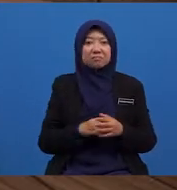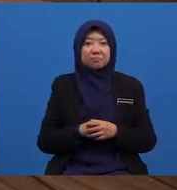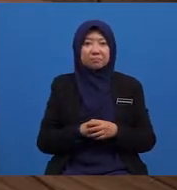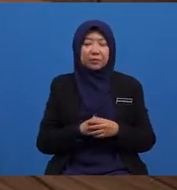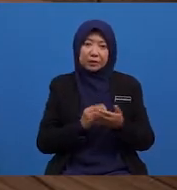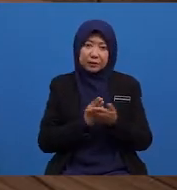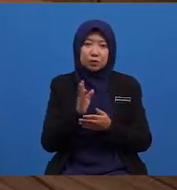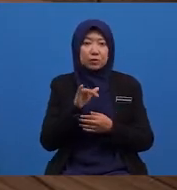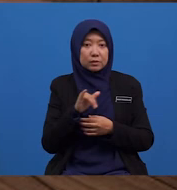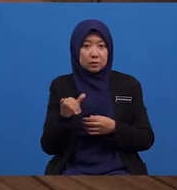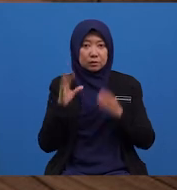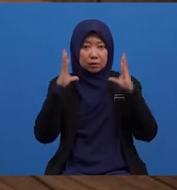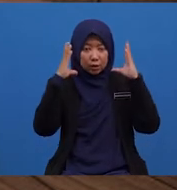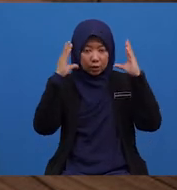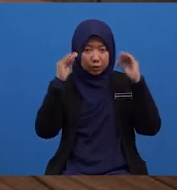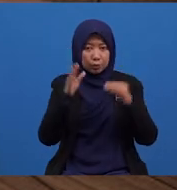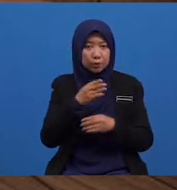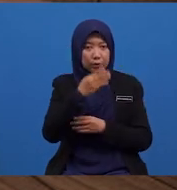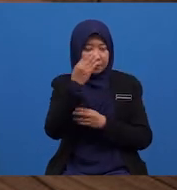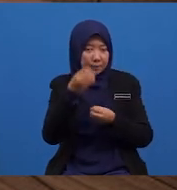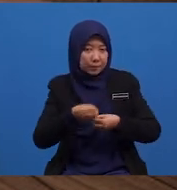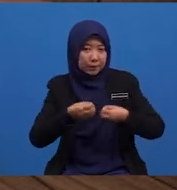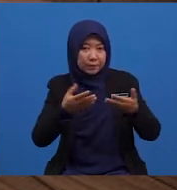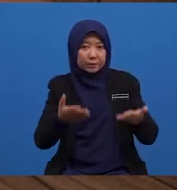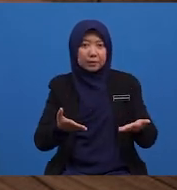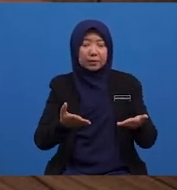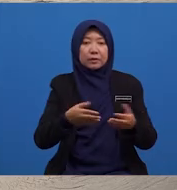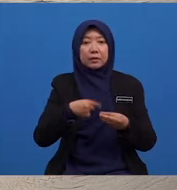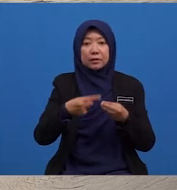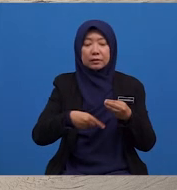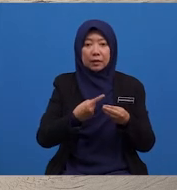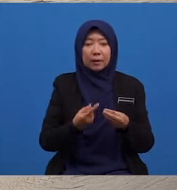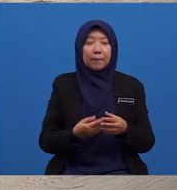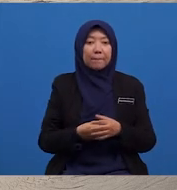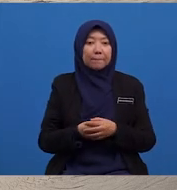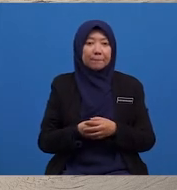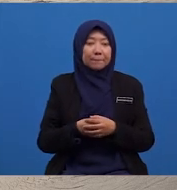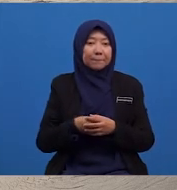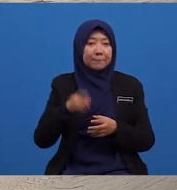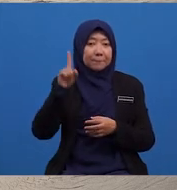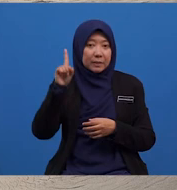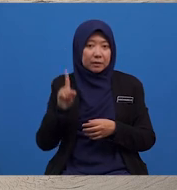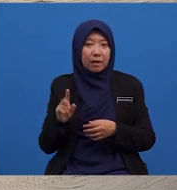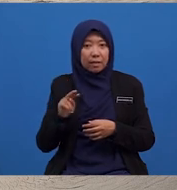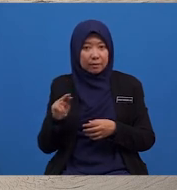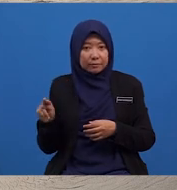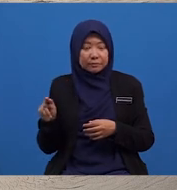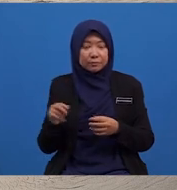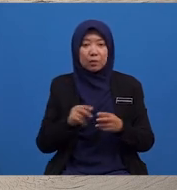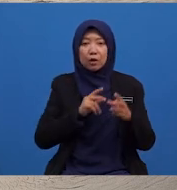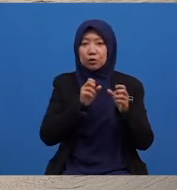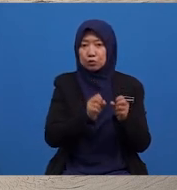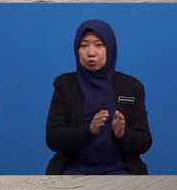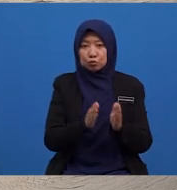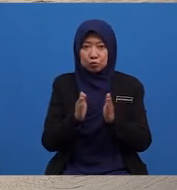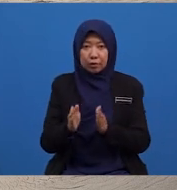seterusnya cikgu akan memberi sedikit penerangan tentang bidalan. Bidalan ialah susunan kata-kata yang